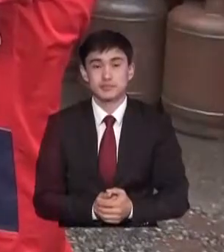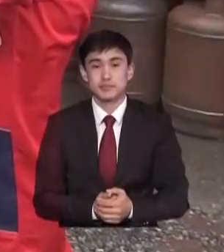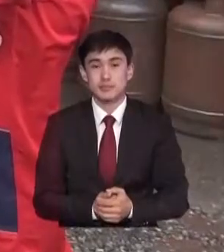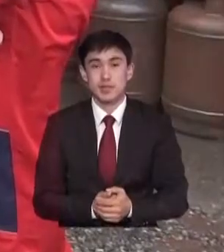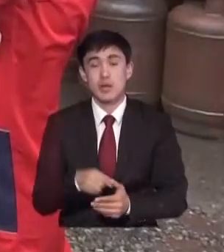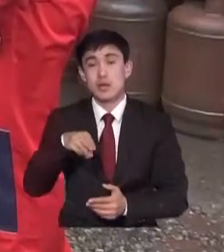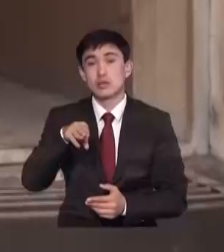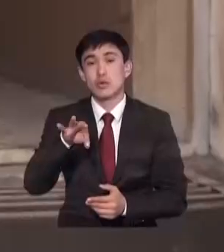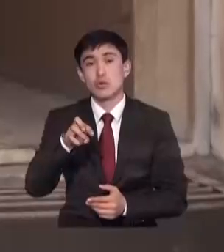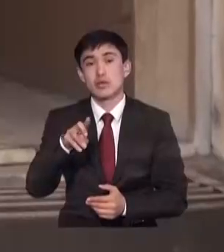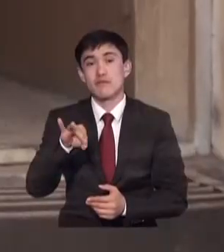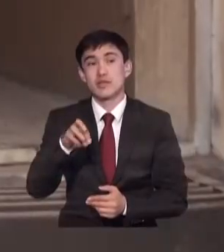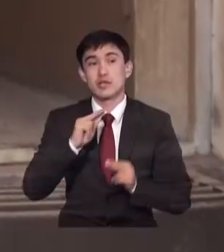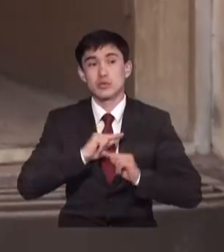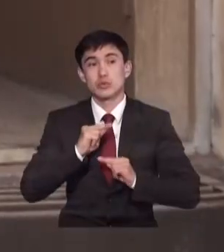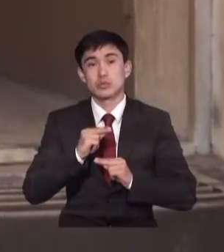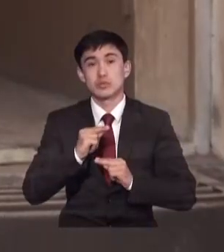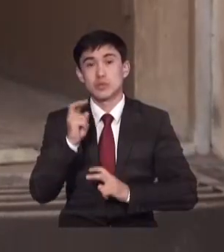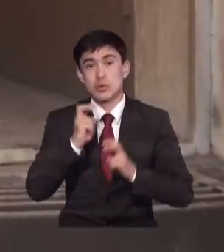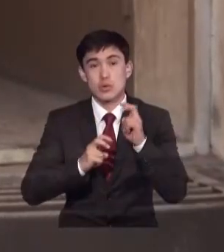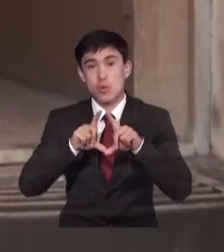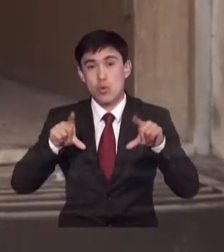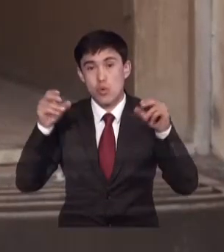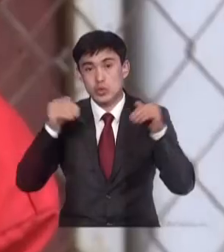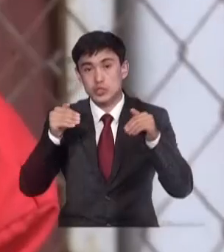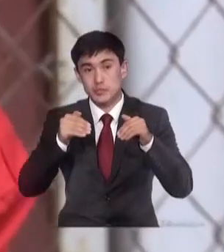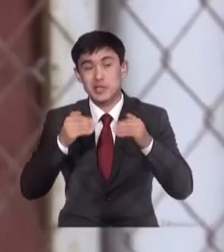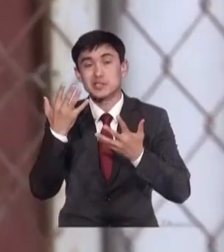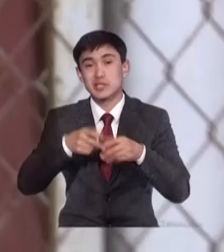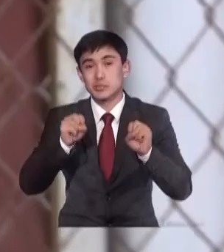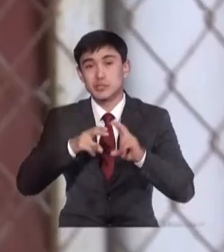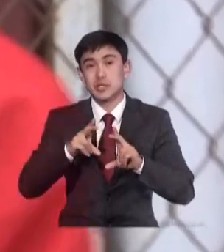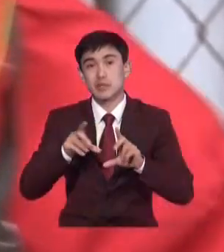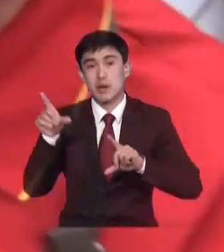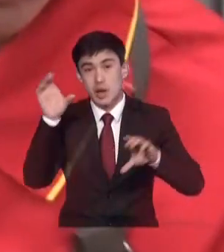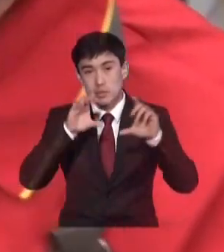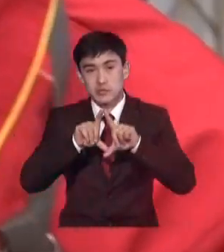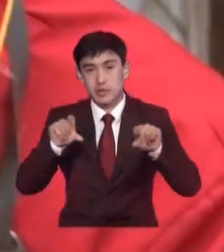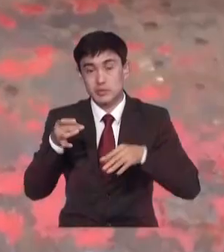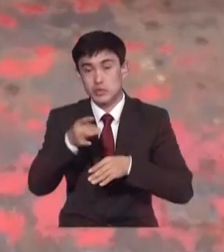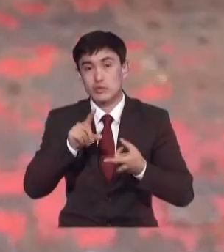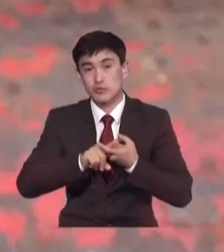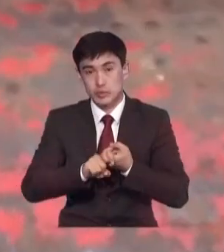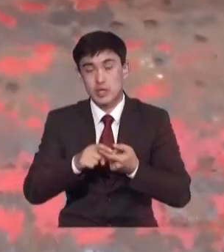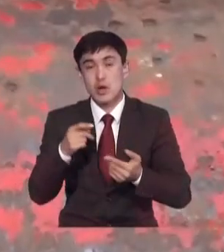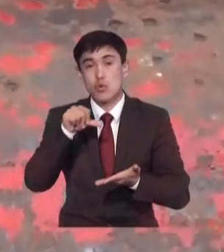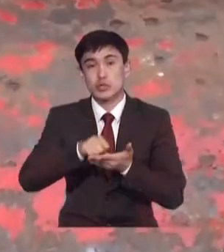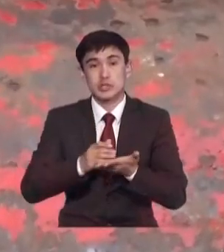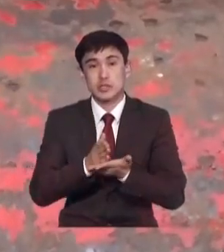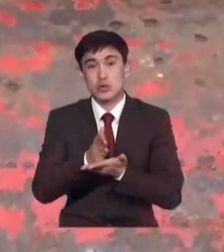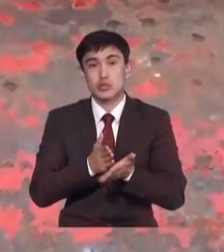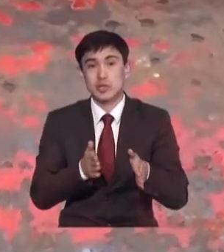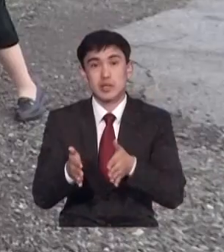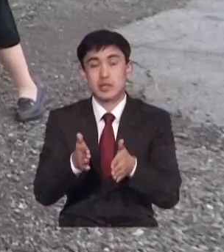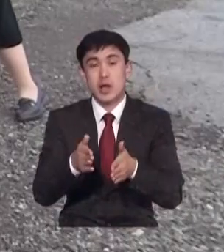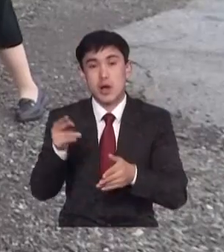что ТО «ТВД» сотрудничает не только с индустриальным колледжем, но и с другими среднеспециальными учебными учреждениями региона. Ведь участие в дорожной карте